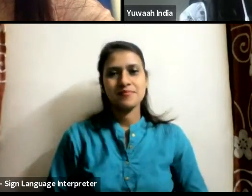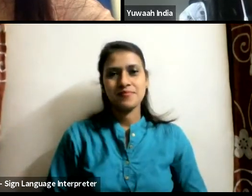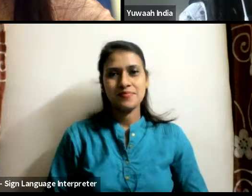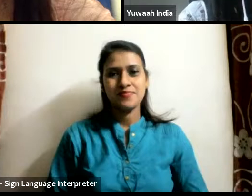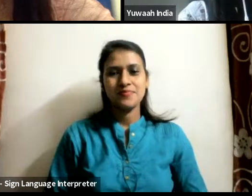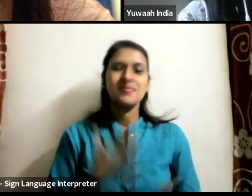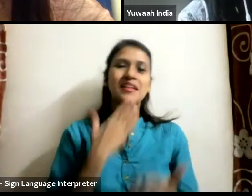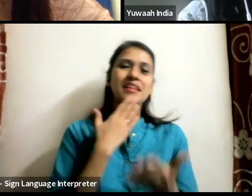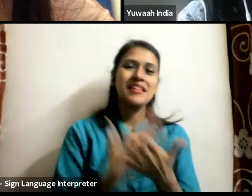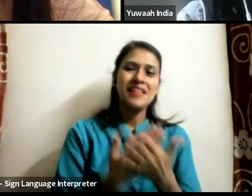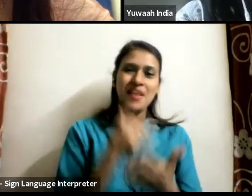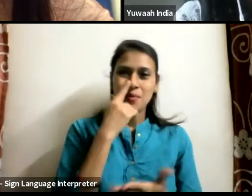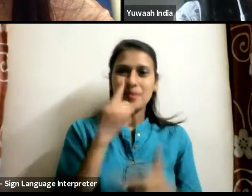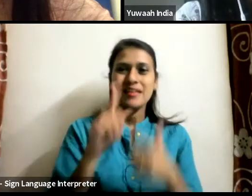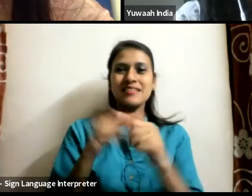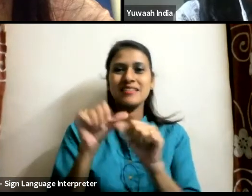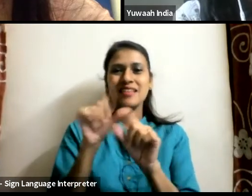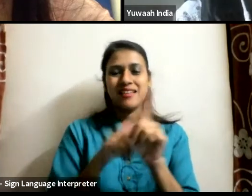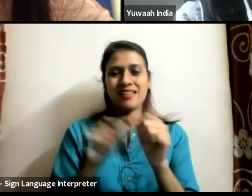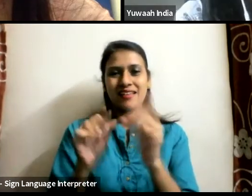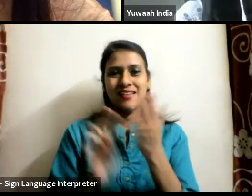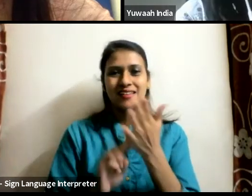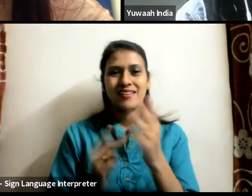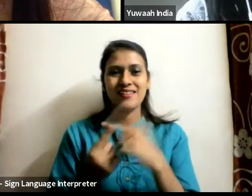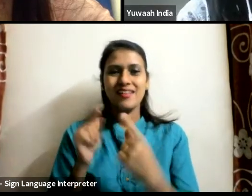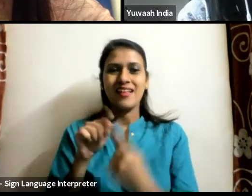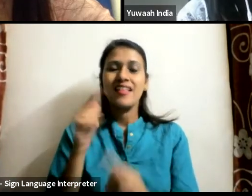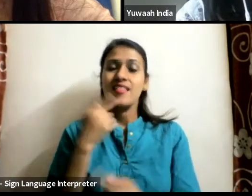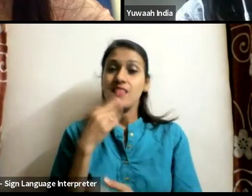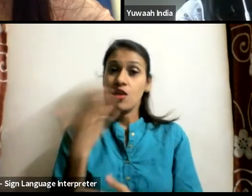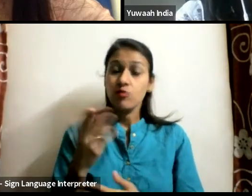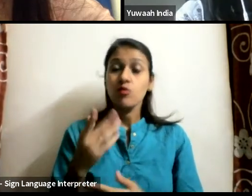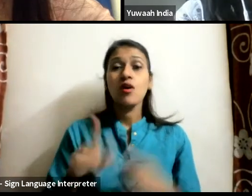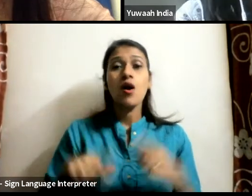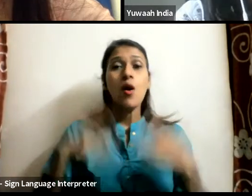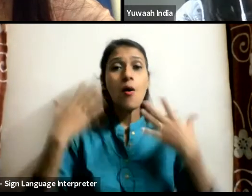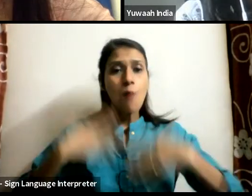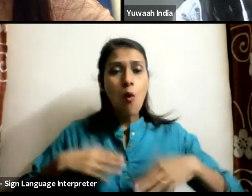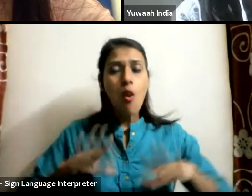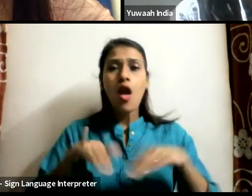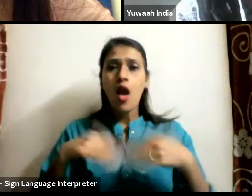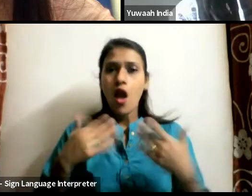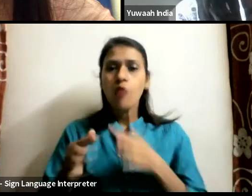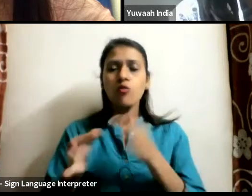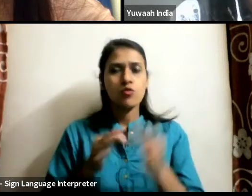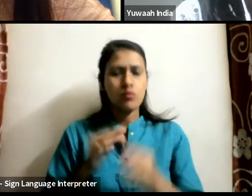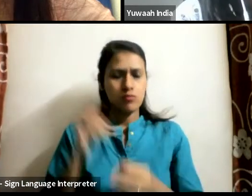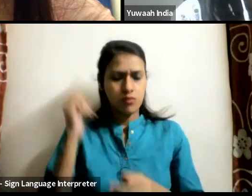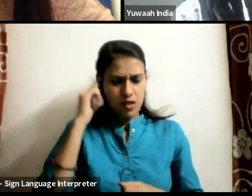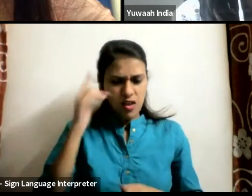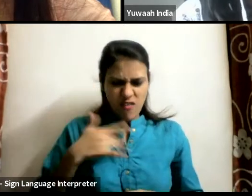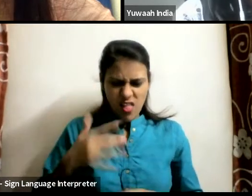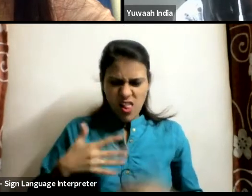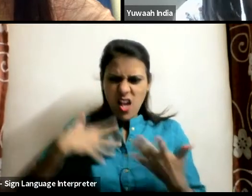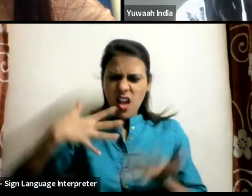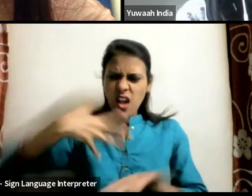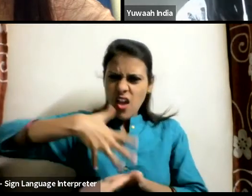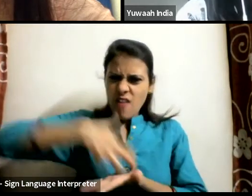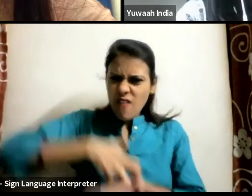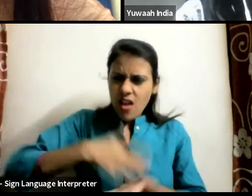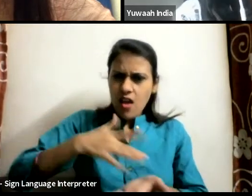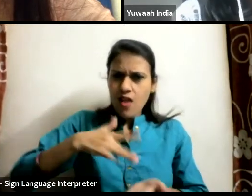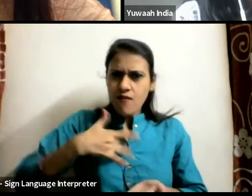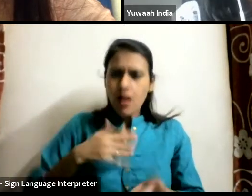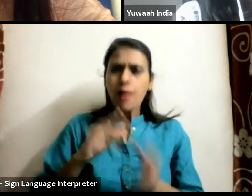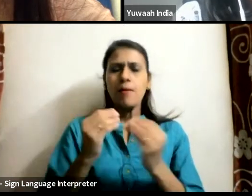थैंक यू डॉक्टर जयंती। सो अपने बॉडी का मतलब सुनिए कि अगर वो थकान महसूस हो रही है तो रेस्ट